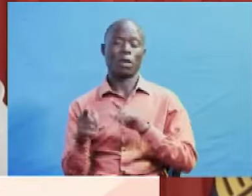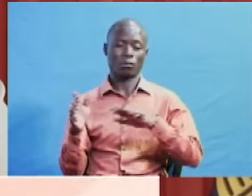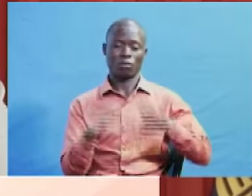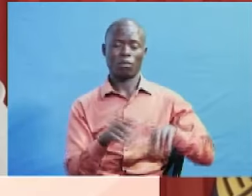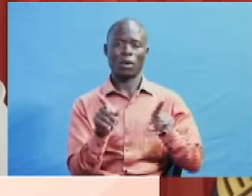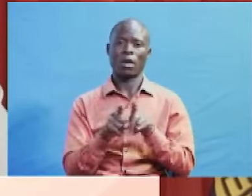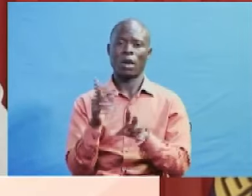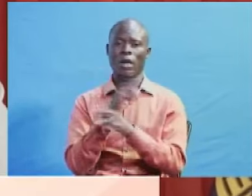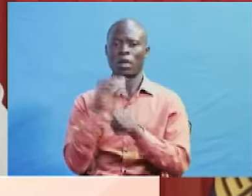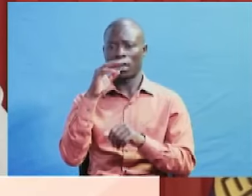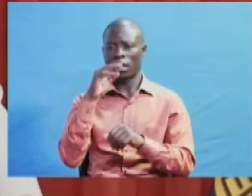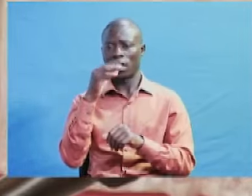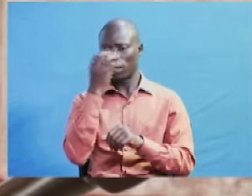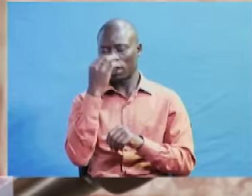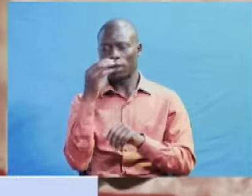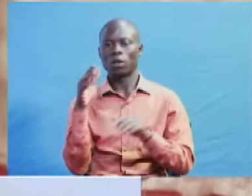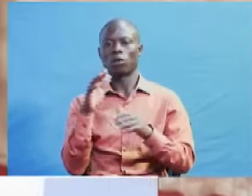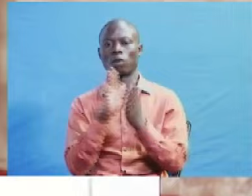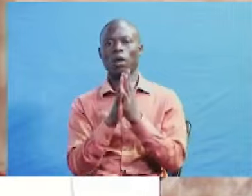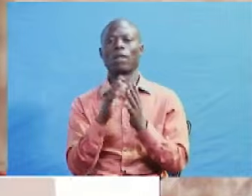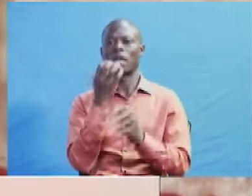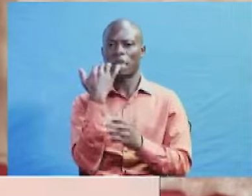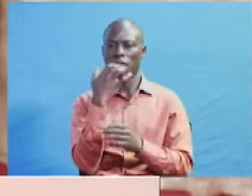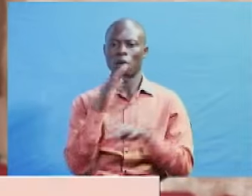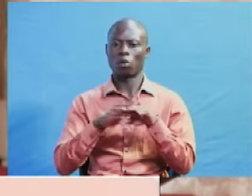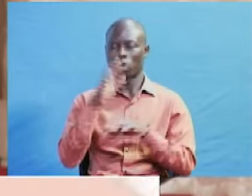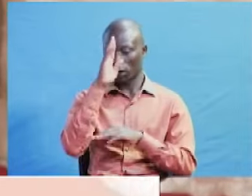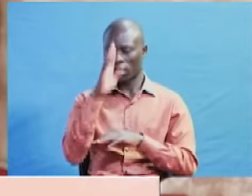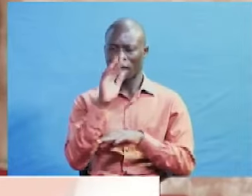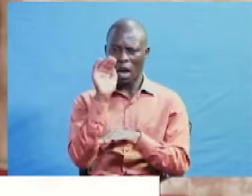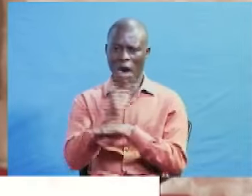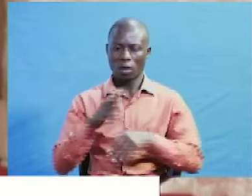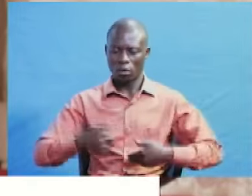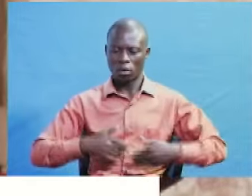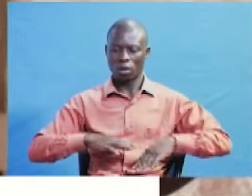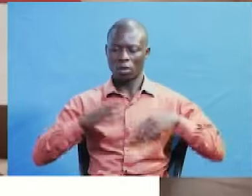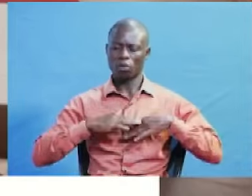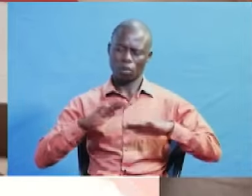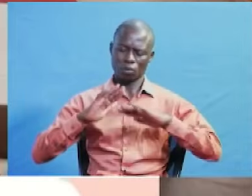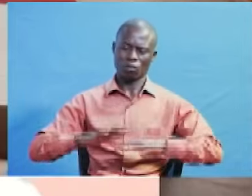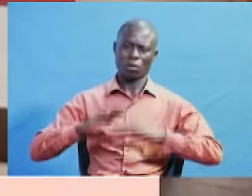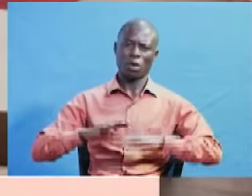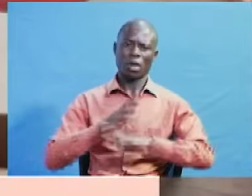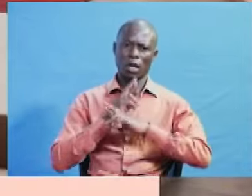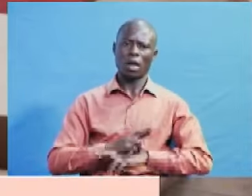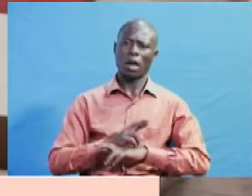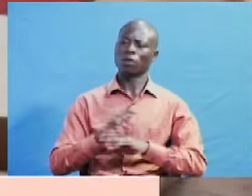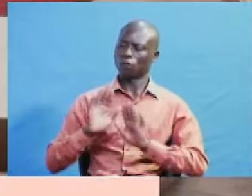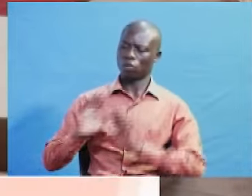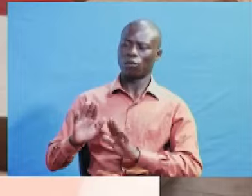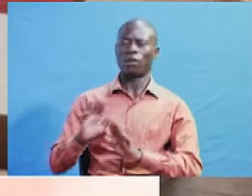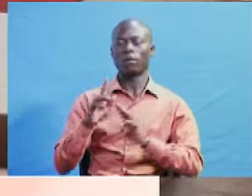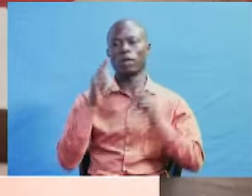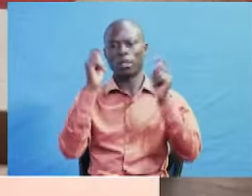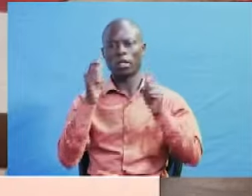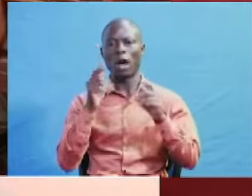Rais William Ruto na naibu wake Rigathi Gachagua Jumapili waliwaomba Gen Z kutulia na kusitisha maandamano yao baada